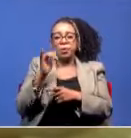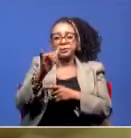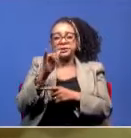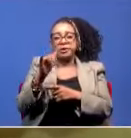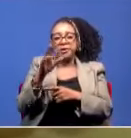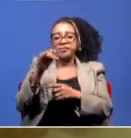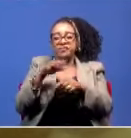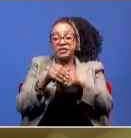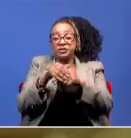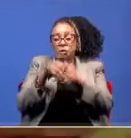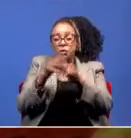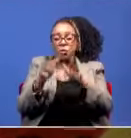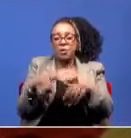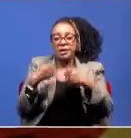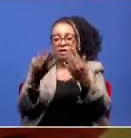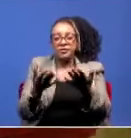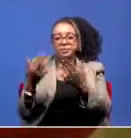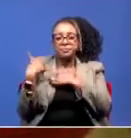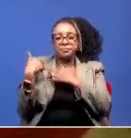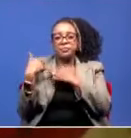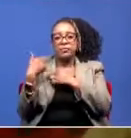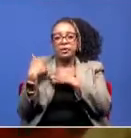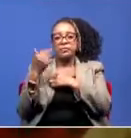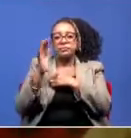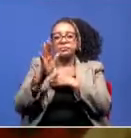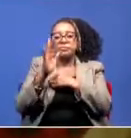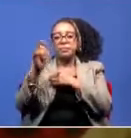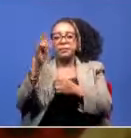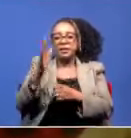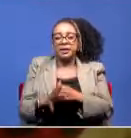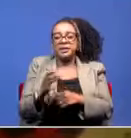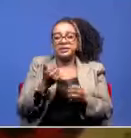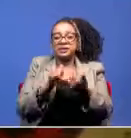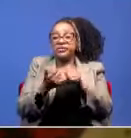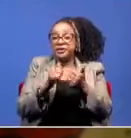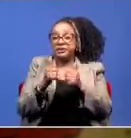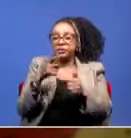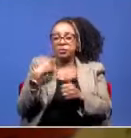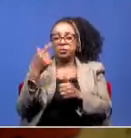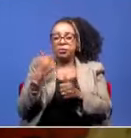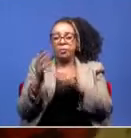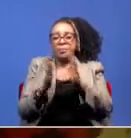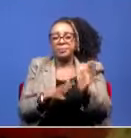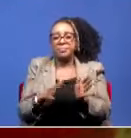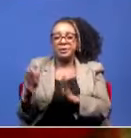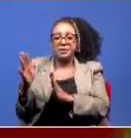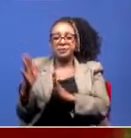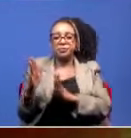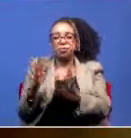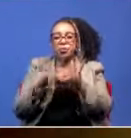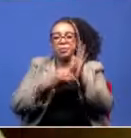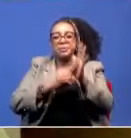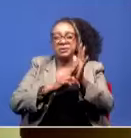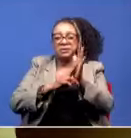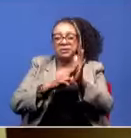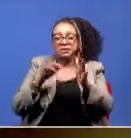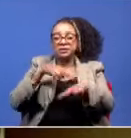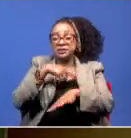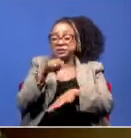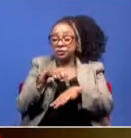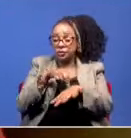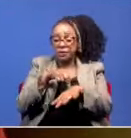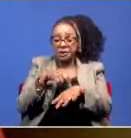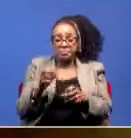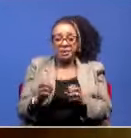wanafizio waliotwikwa jukumu la kuwashughulikia wanariadha wa Kenya walipokuwa wakijiandaa kuliwakilisha taifa katika michezo Olimpiki